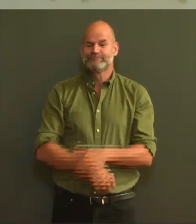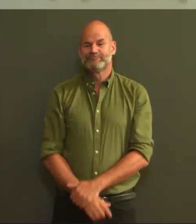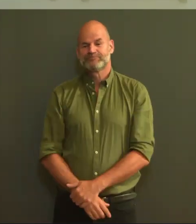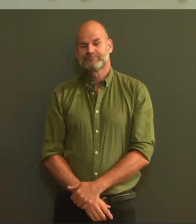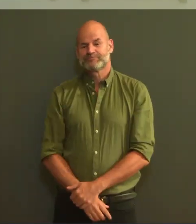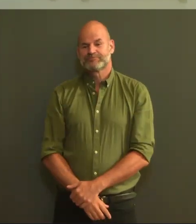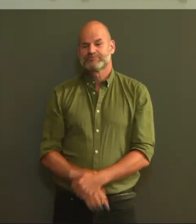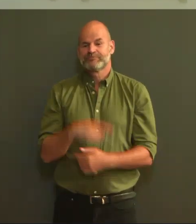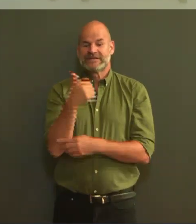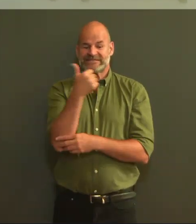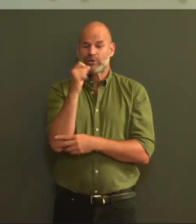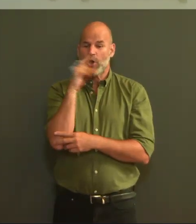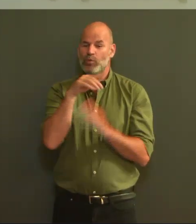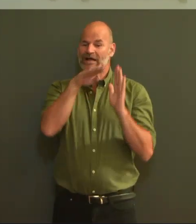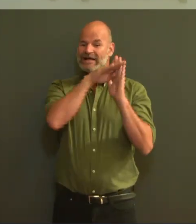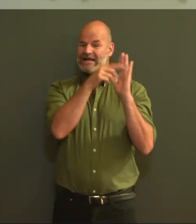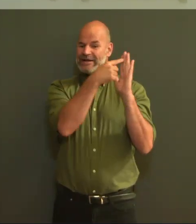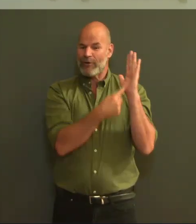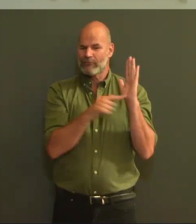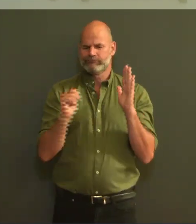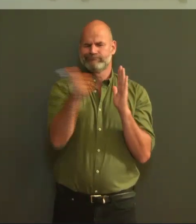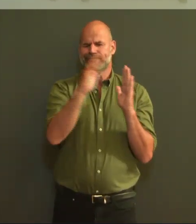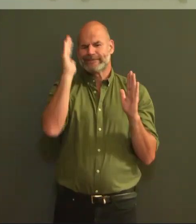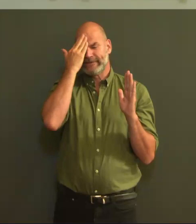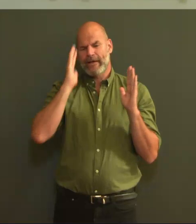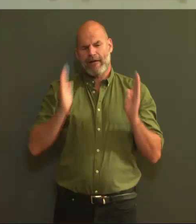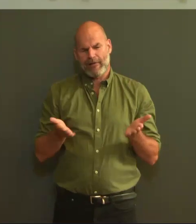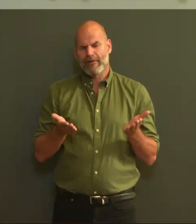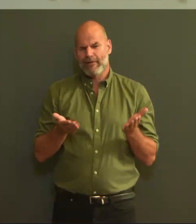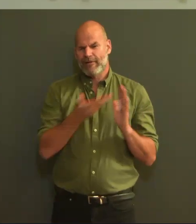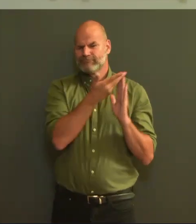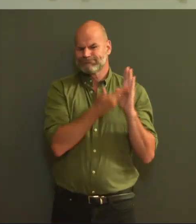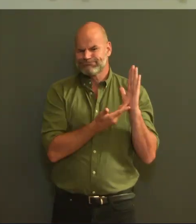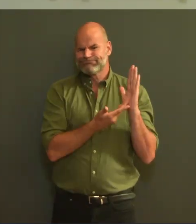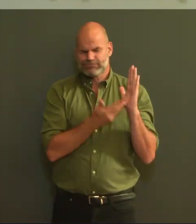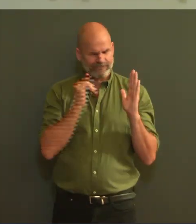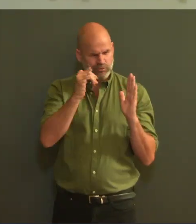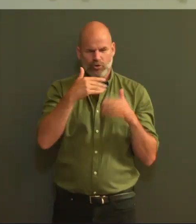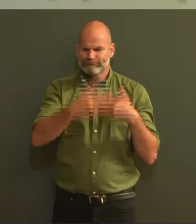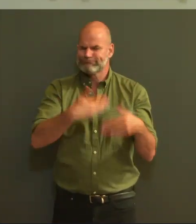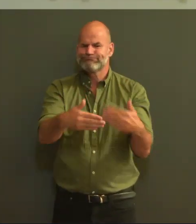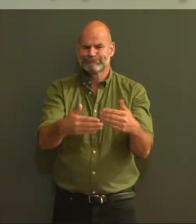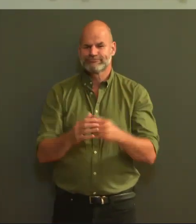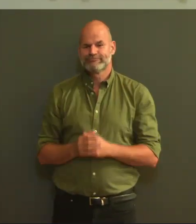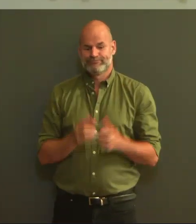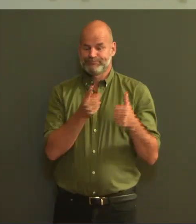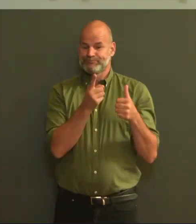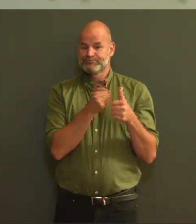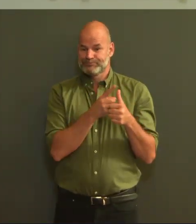gouden regels, zouden ondertussen gekend moeten zijn, zijn heel simpel, heel effectief. Respecteer de hygiënische